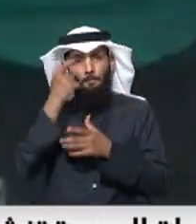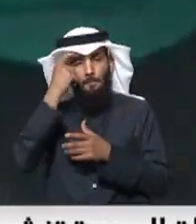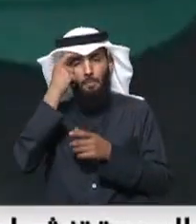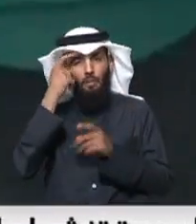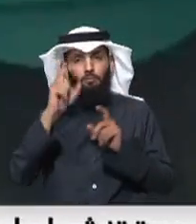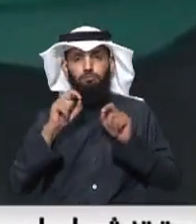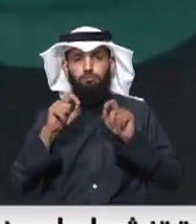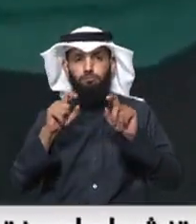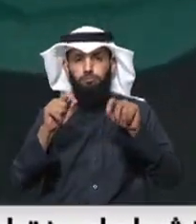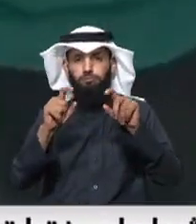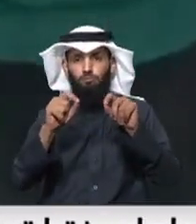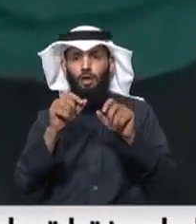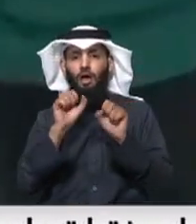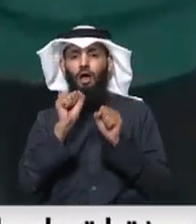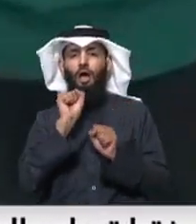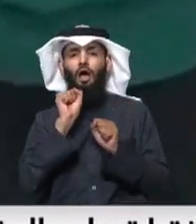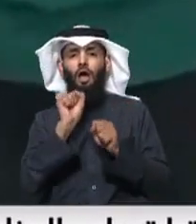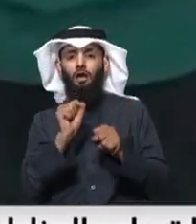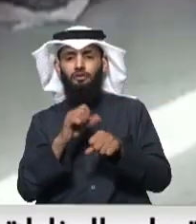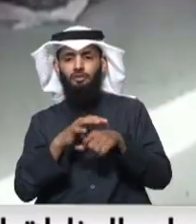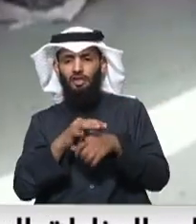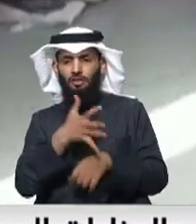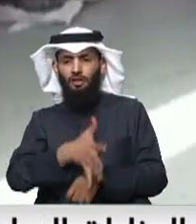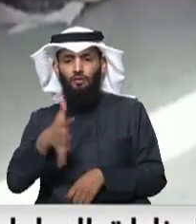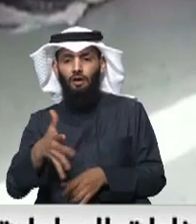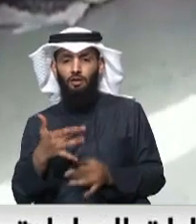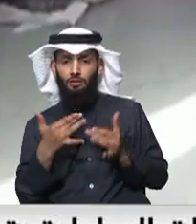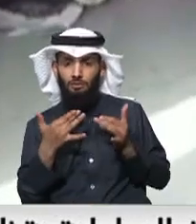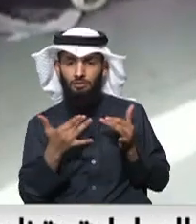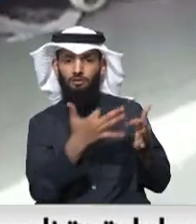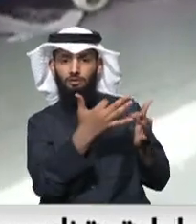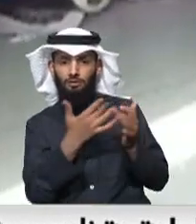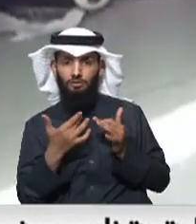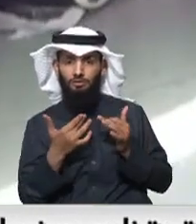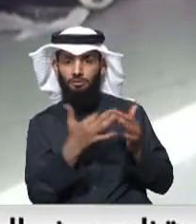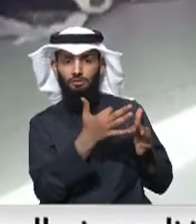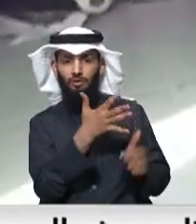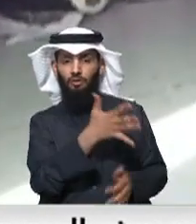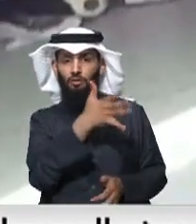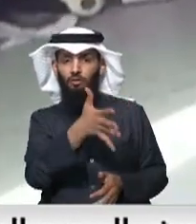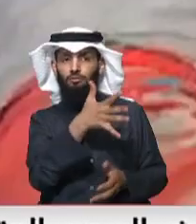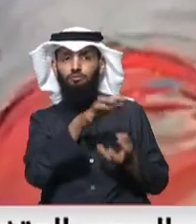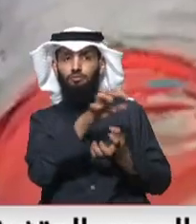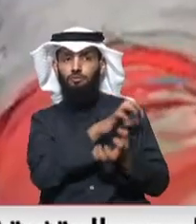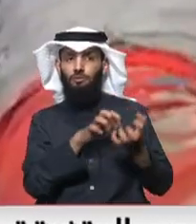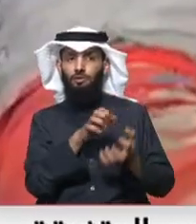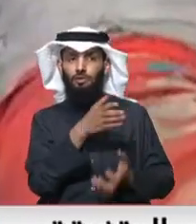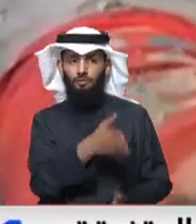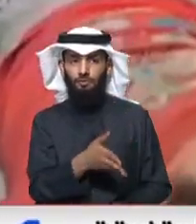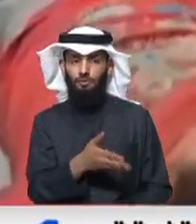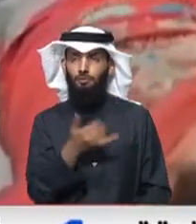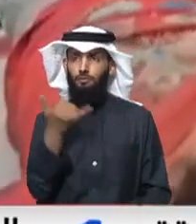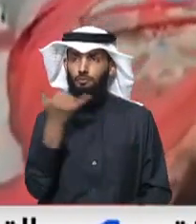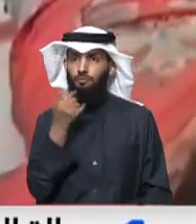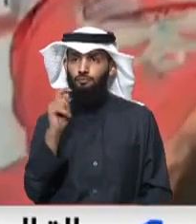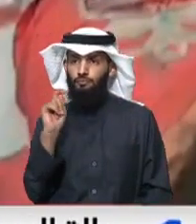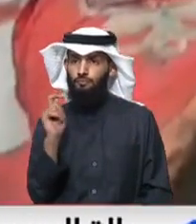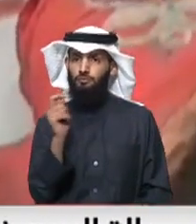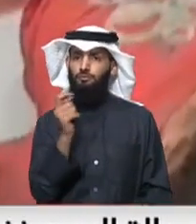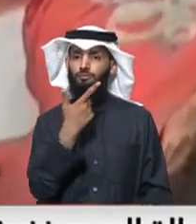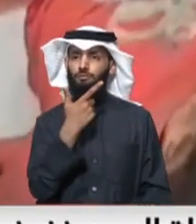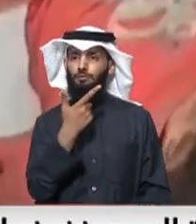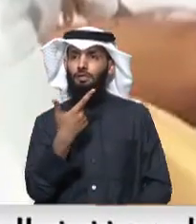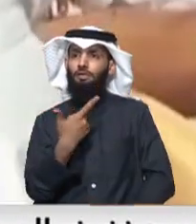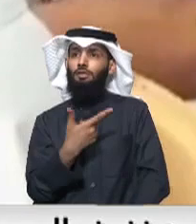بين النازحين في مراكز الإيواء المكتظة. وطالبت الوزارة المؤسسات الأممية بسرعة التدخل لتوفير